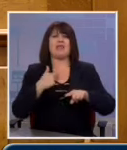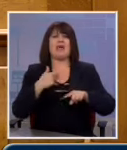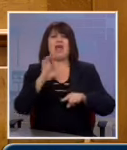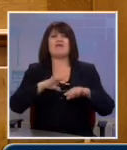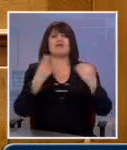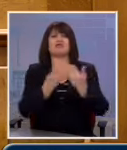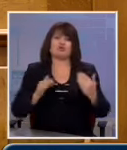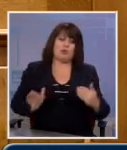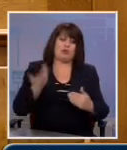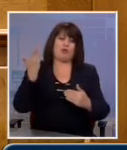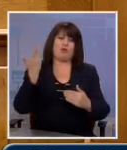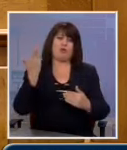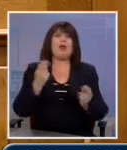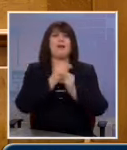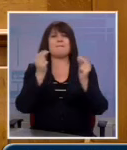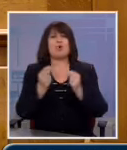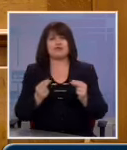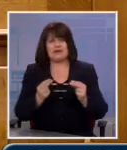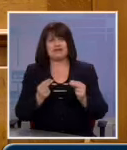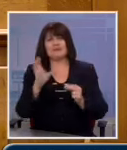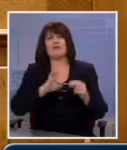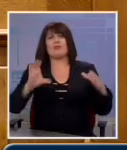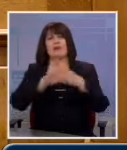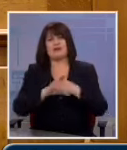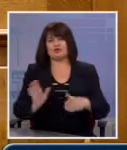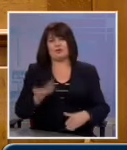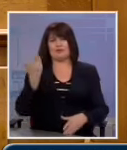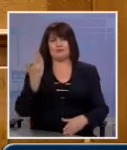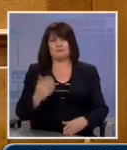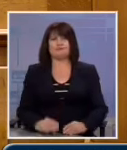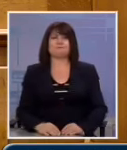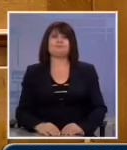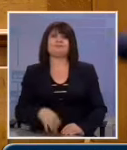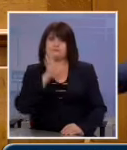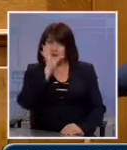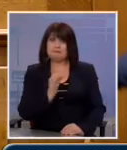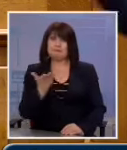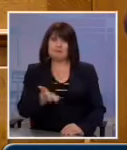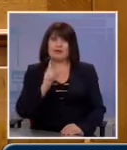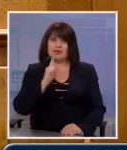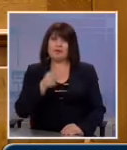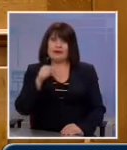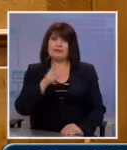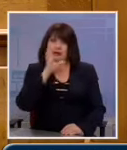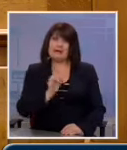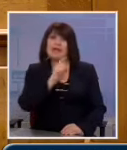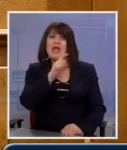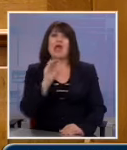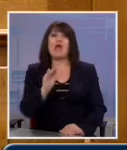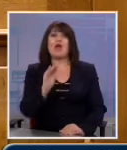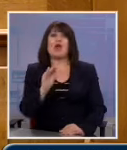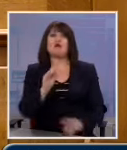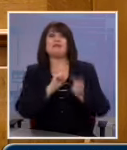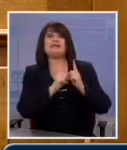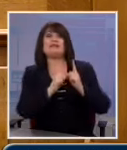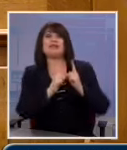από την Ευρωζώνη και κατά αποτέλεσμα έξω από την Ευρωπαϊκή Ένωση. Αυτή είναι η αλήθεια της εντολής και γι' αυτό το ερώτημα δεν είναι η